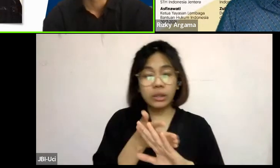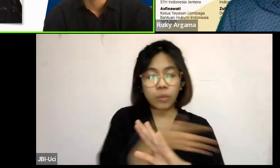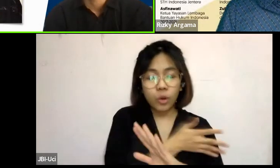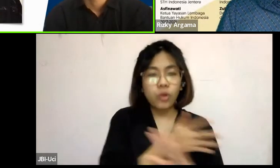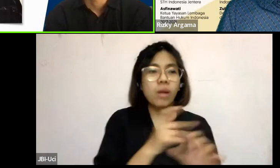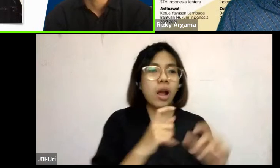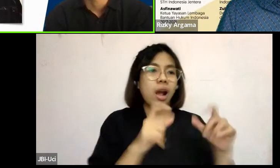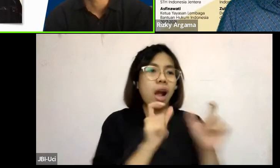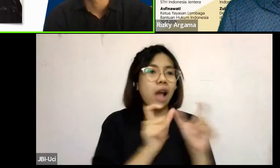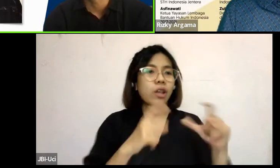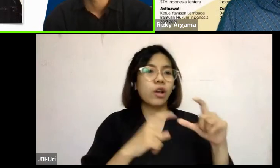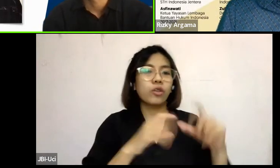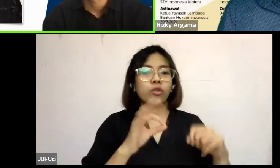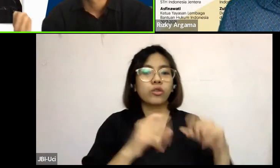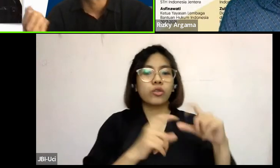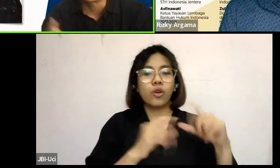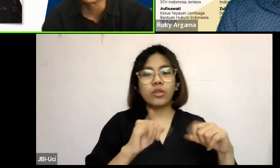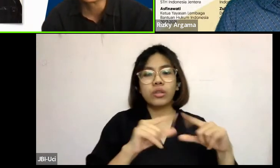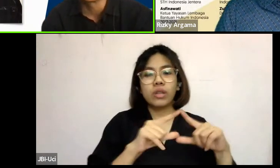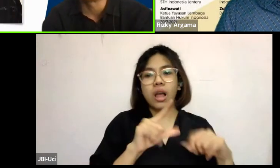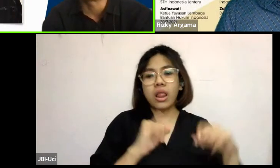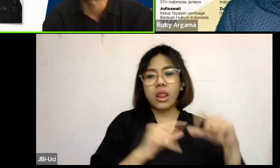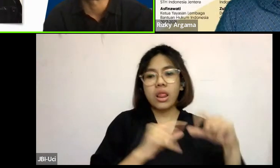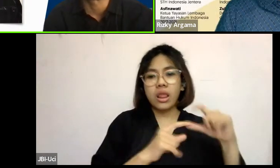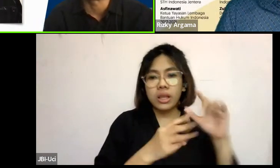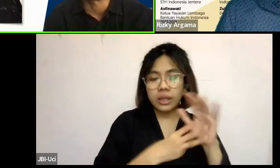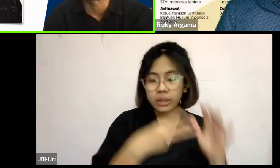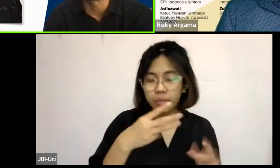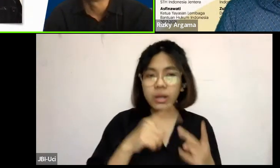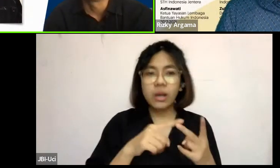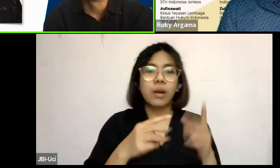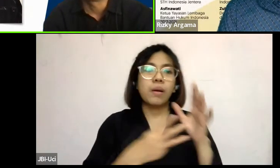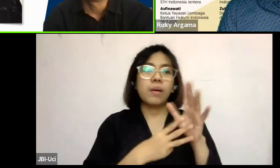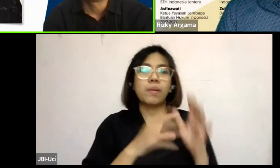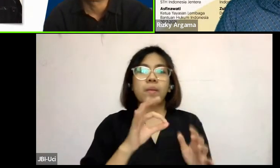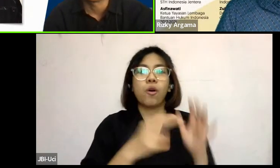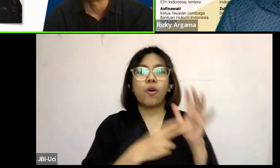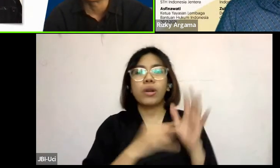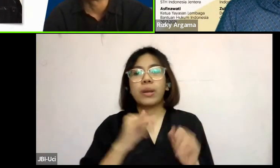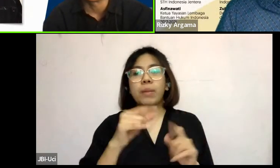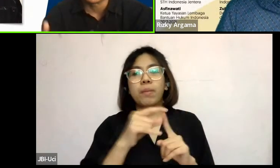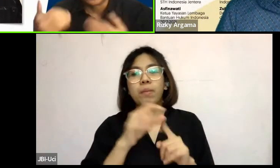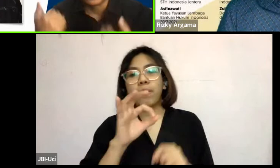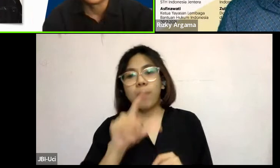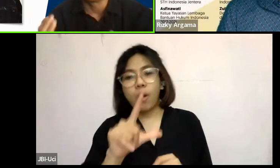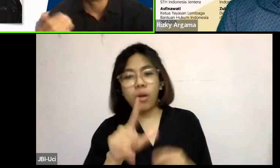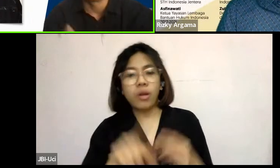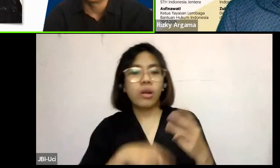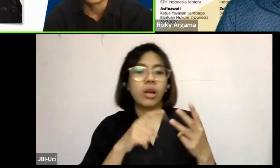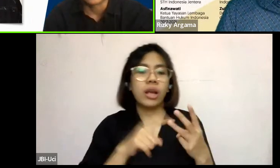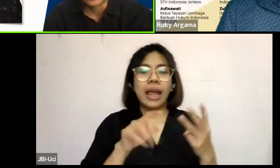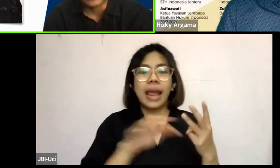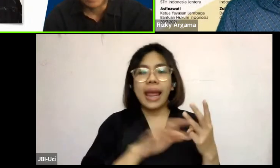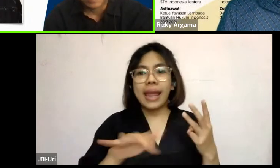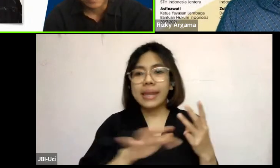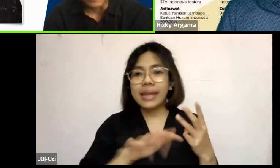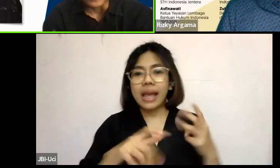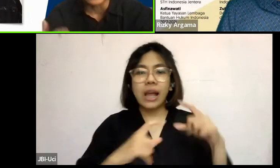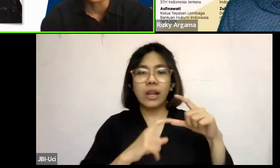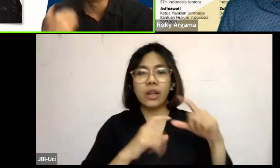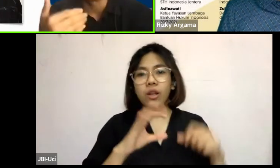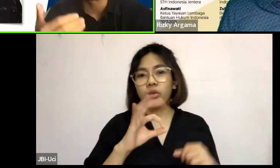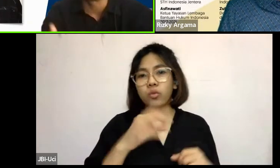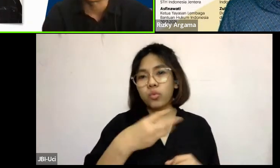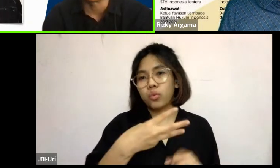apa manipol-usdek termasuk juga bahkan ejaan soewandi itu jadi di dihilangkan